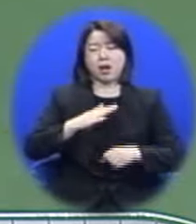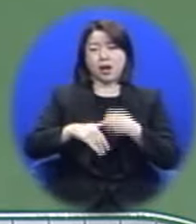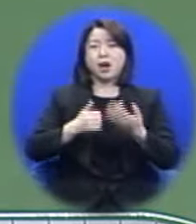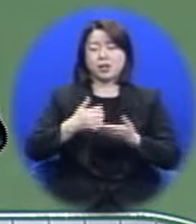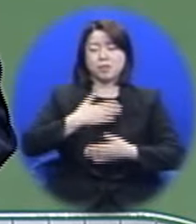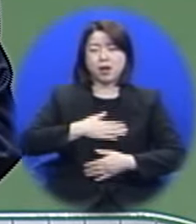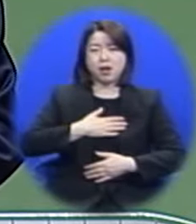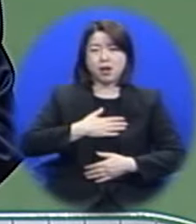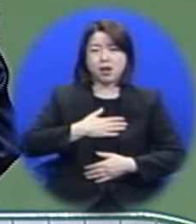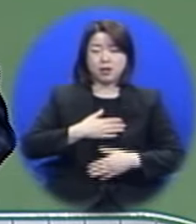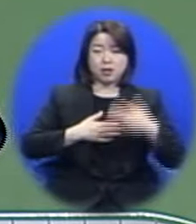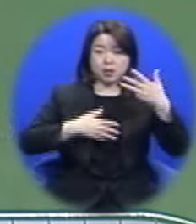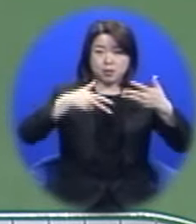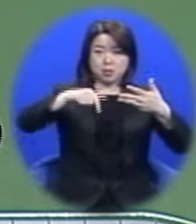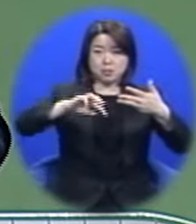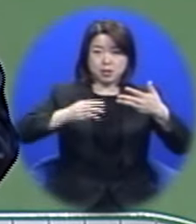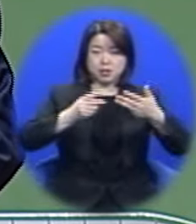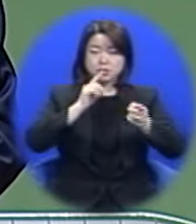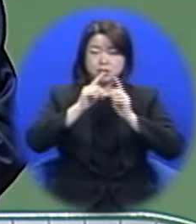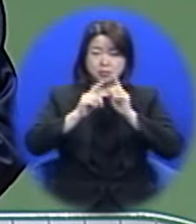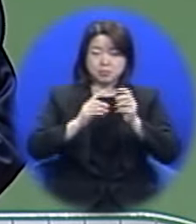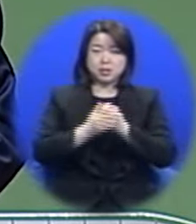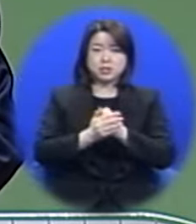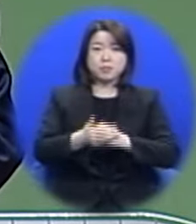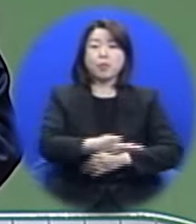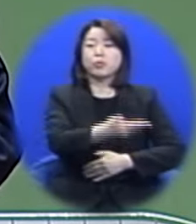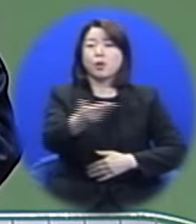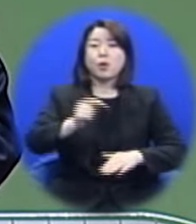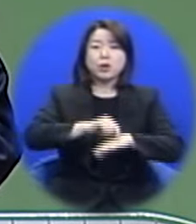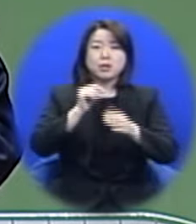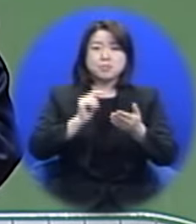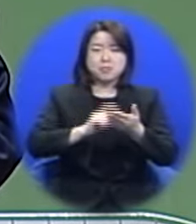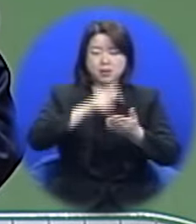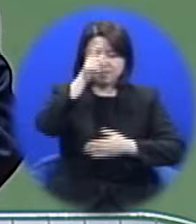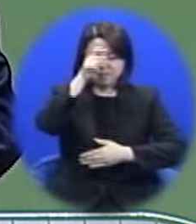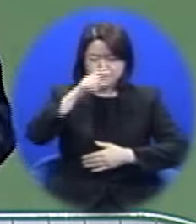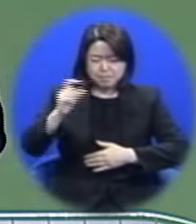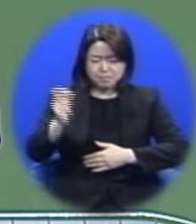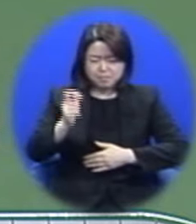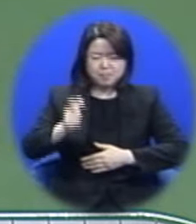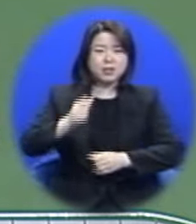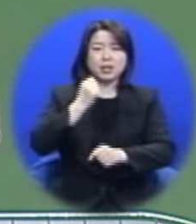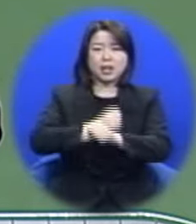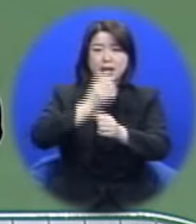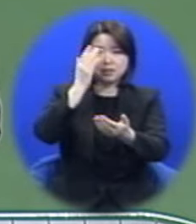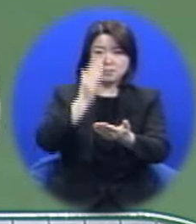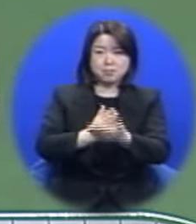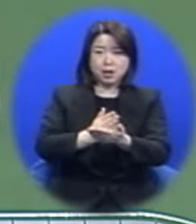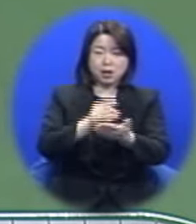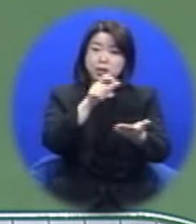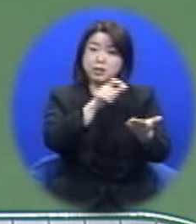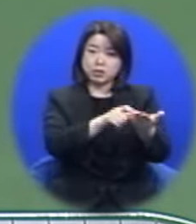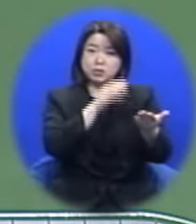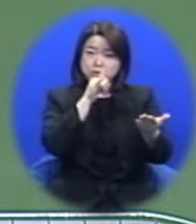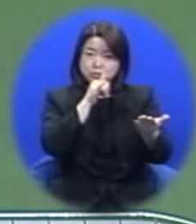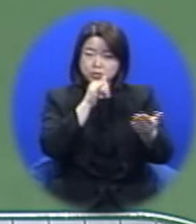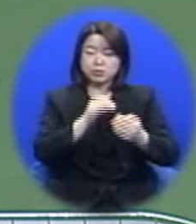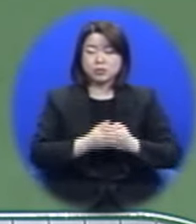8절 말씀에 너희 마음을 완고하게 하지 말아라 그렇게 말씀했는데